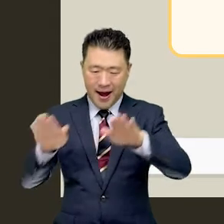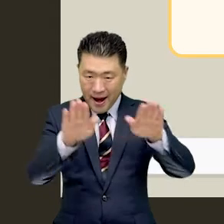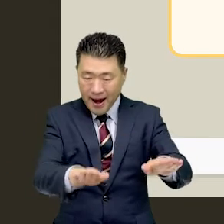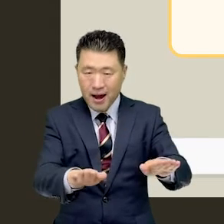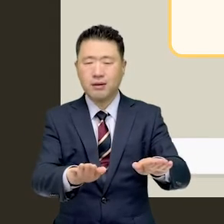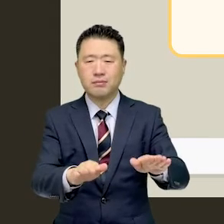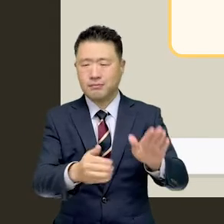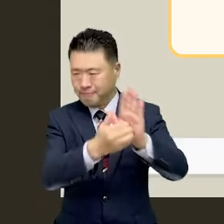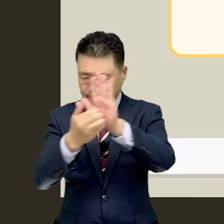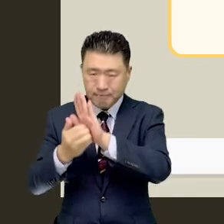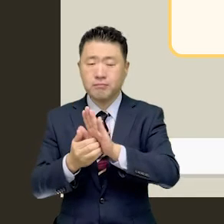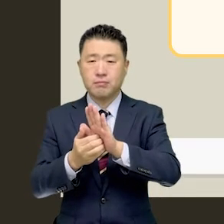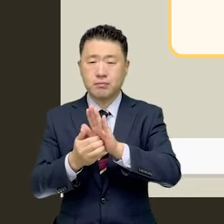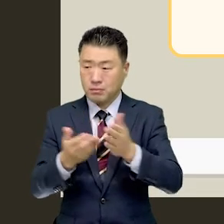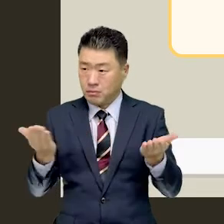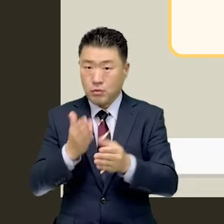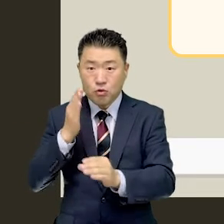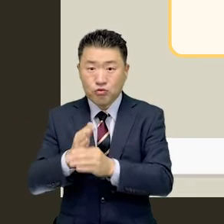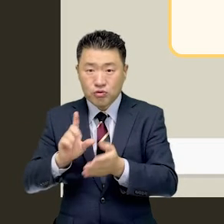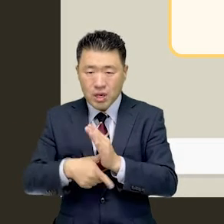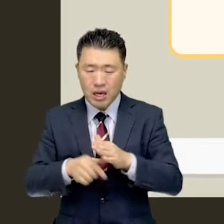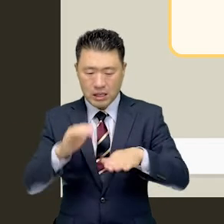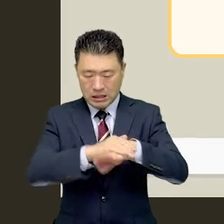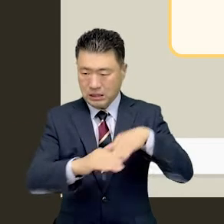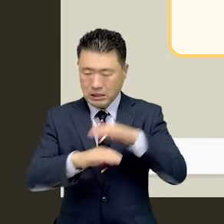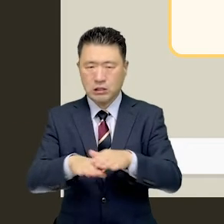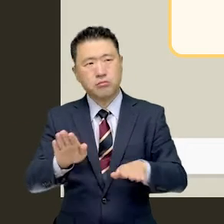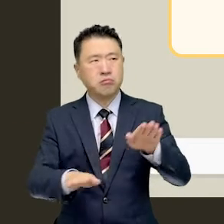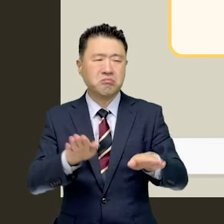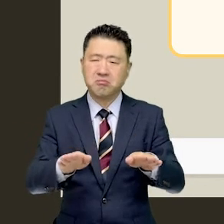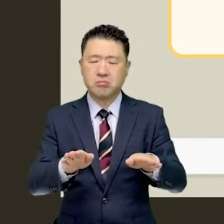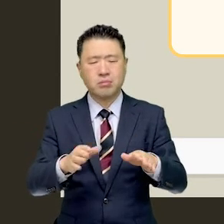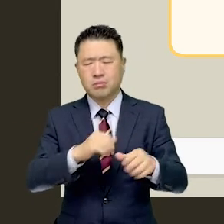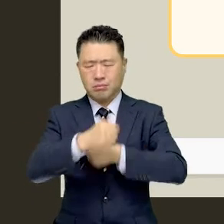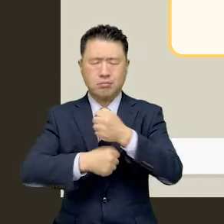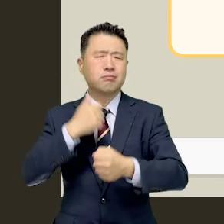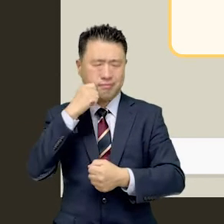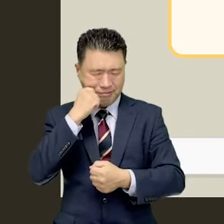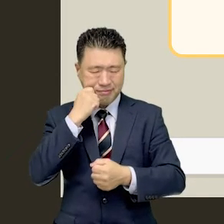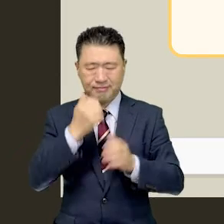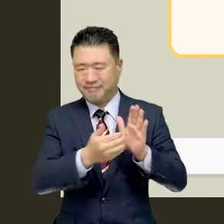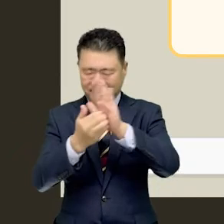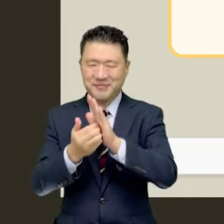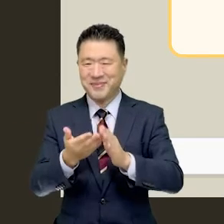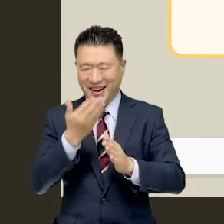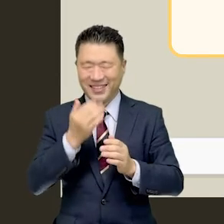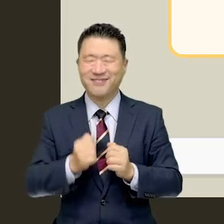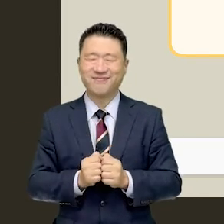방지하고 작업 중에는 슬리퍼를 신지 않아야 넘어짐 재해를 예방할 수 있습니다.